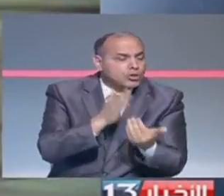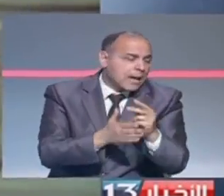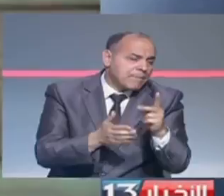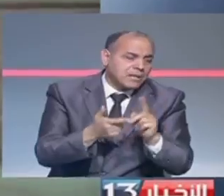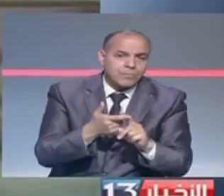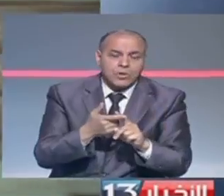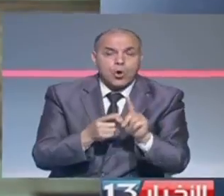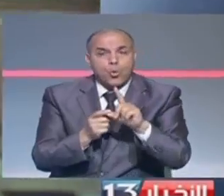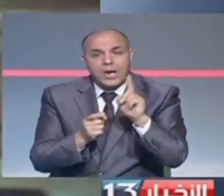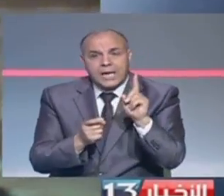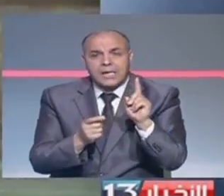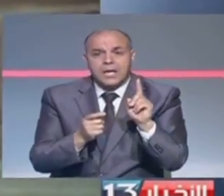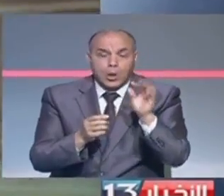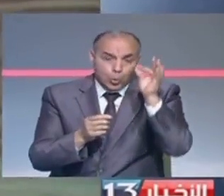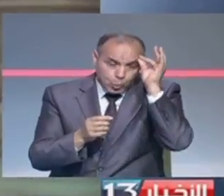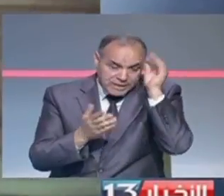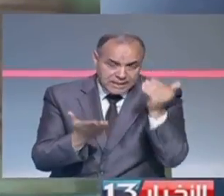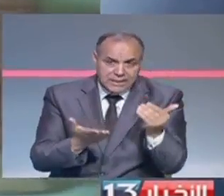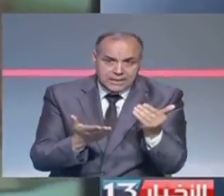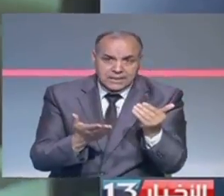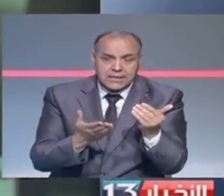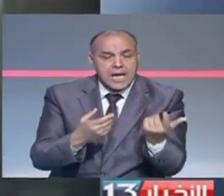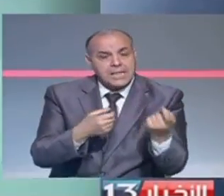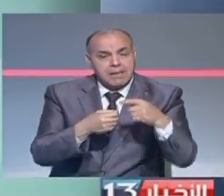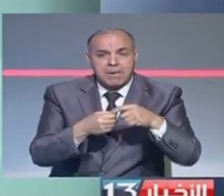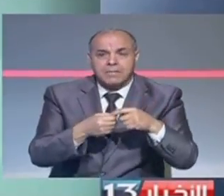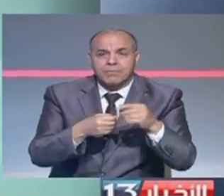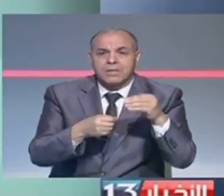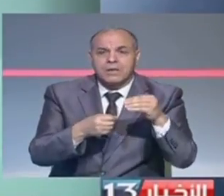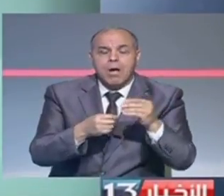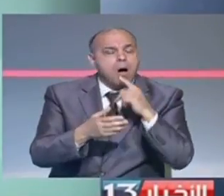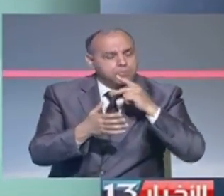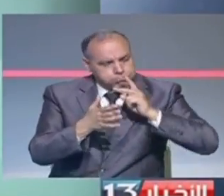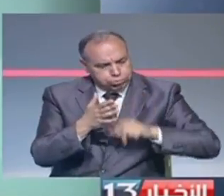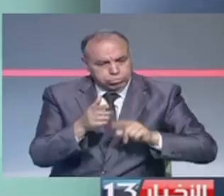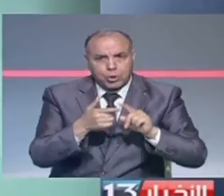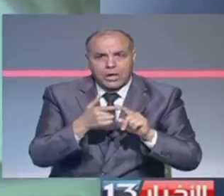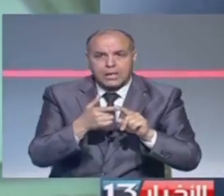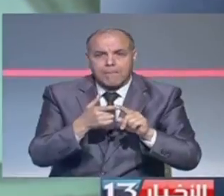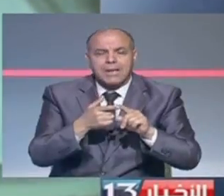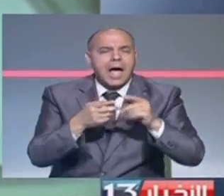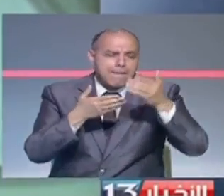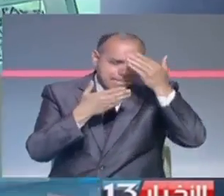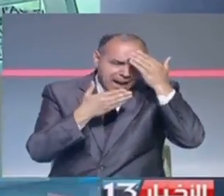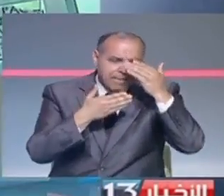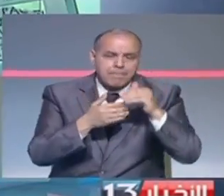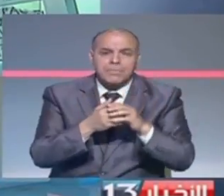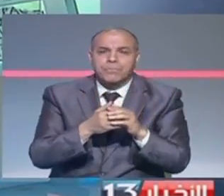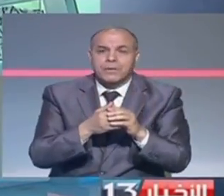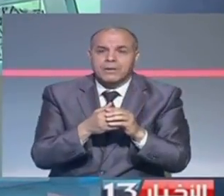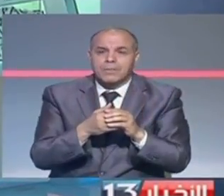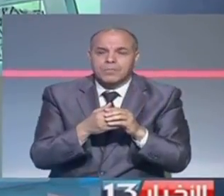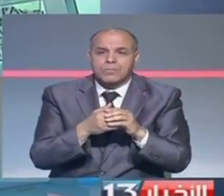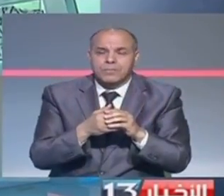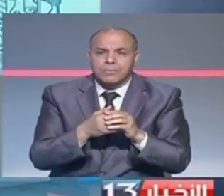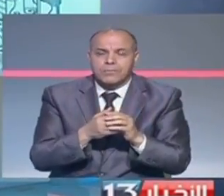ولكن بما ان تونس قد انضمت الى معاهده التي اه